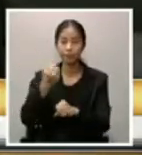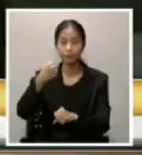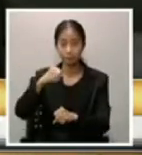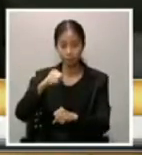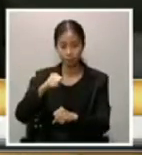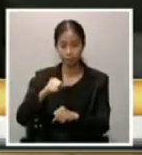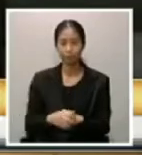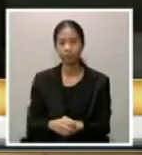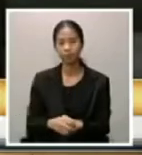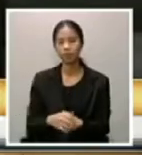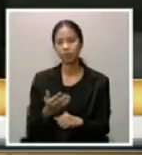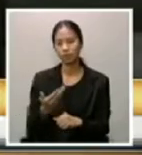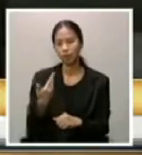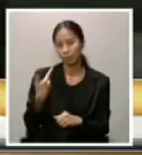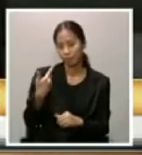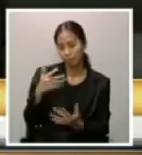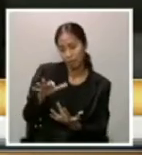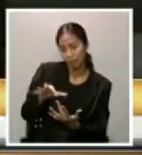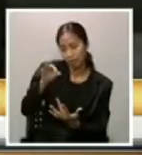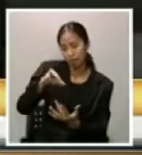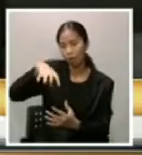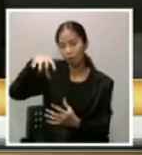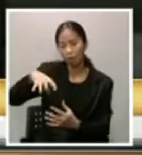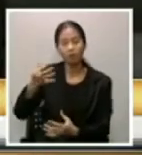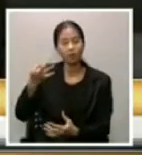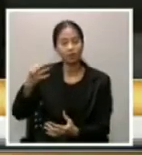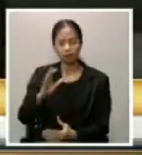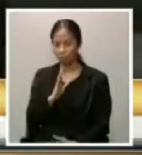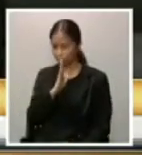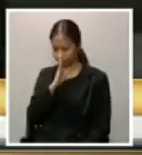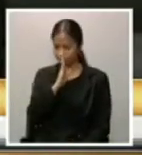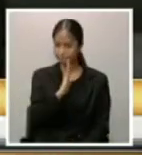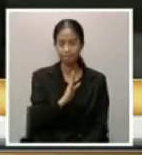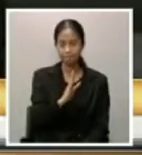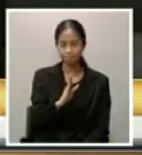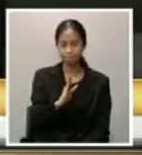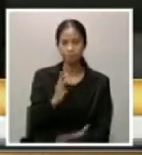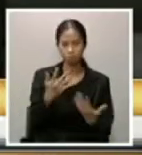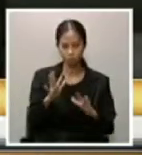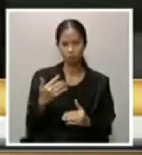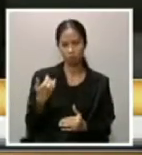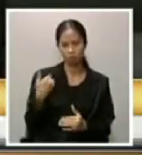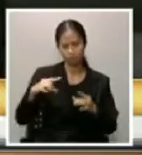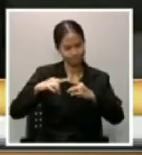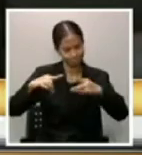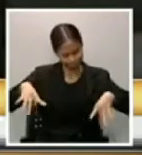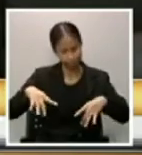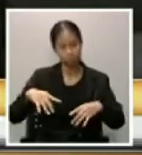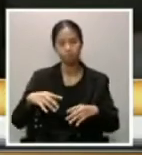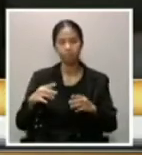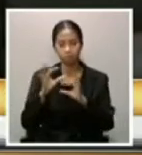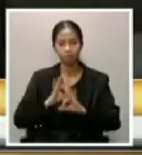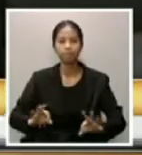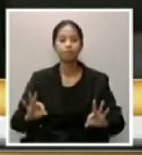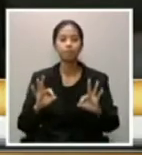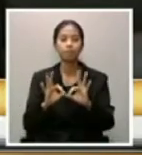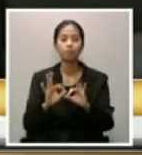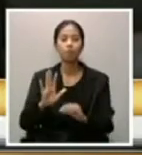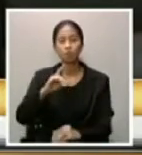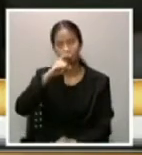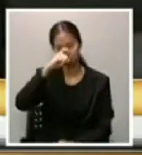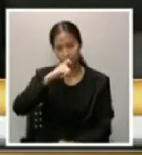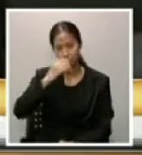ญหาหนึ่งก็คือกระบวนการสรรหาองค์กรอิสระที่เป็นกลางนี่แหละครับที่เป็นชนวนความขัดแย้งที่สำคัญที่สุดของประเทศไทยเพ